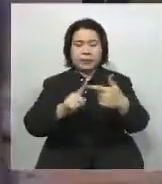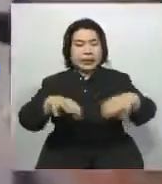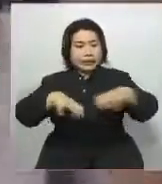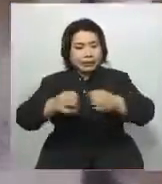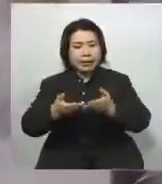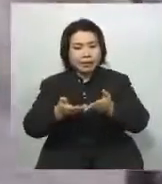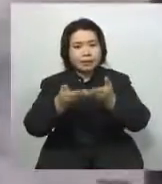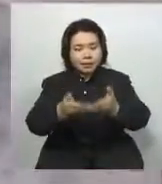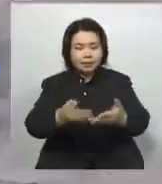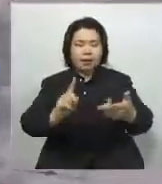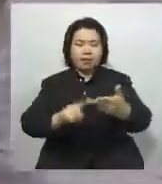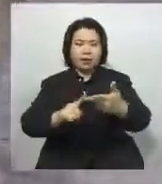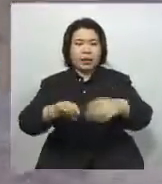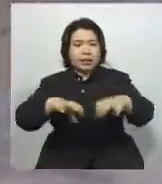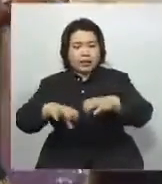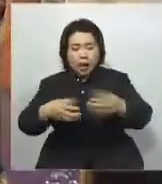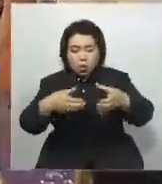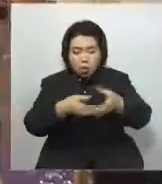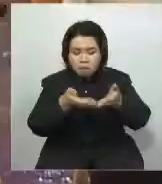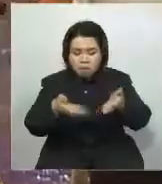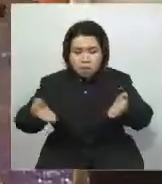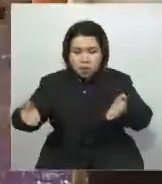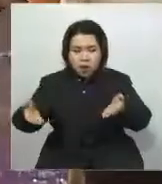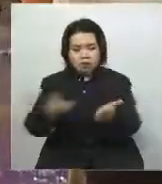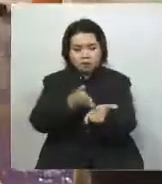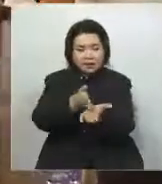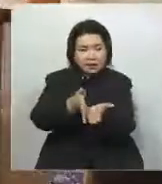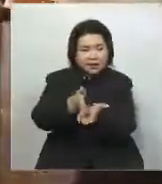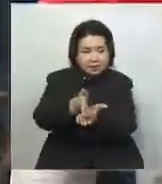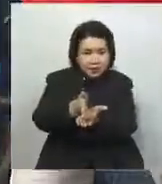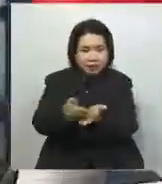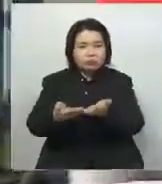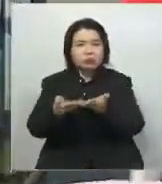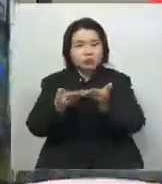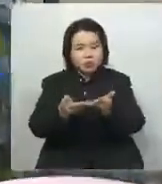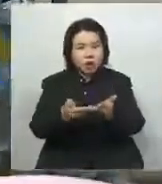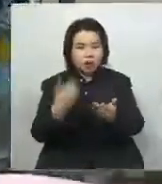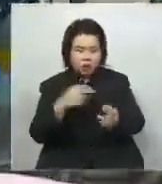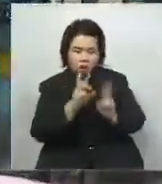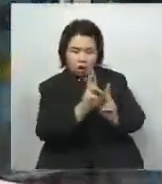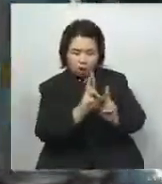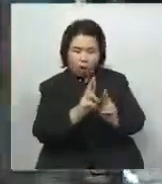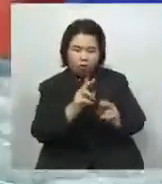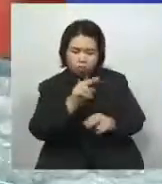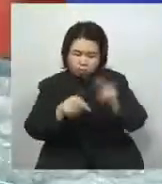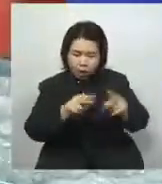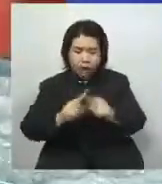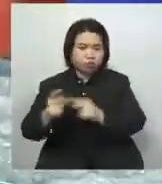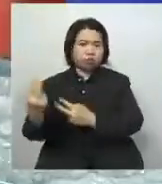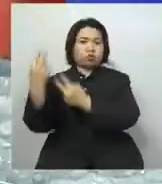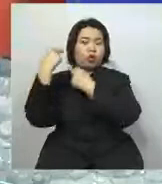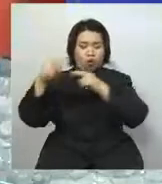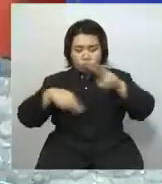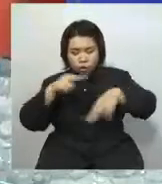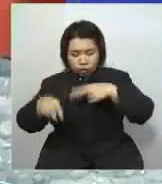ประมงการบริหารจัดการกองเรือการติดตามควบคุมและเฝ้าระวังการตรวจสอบย้อนกลับและการบัง